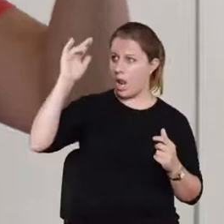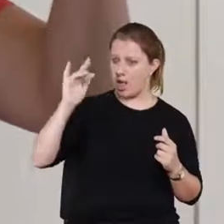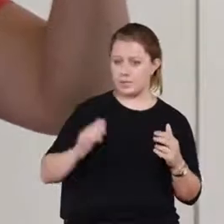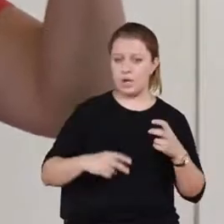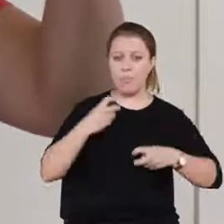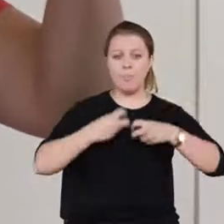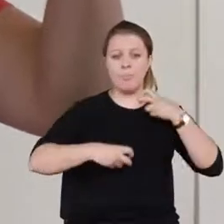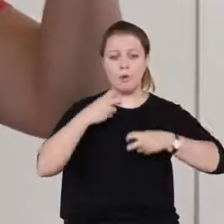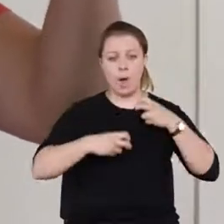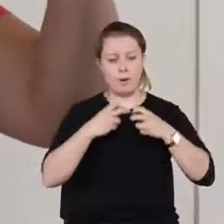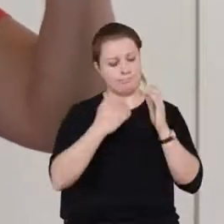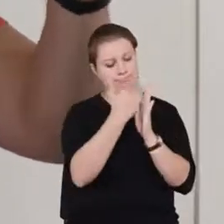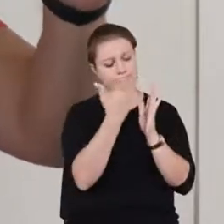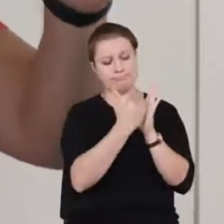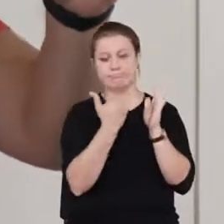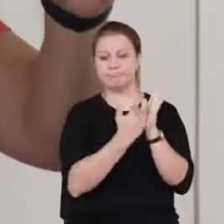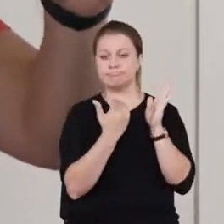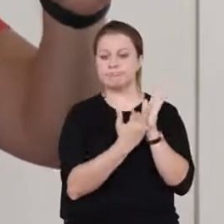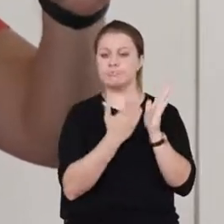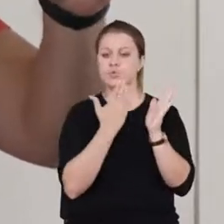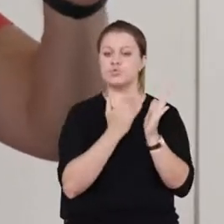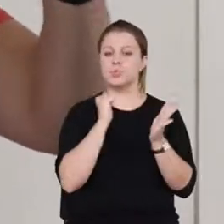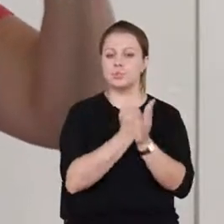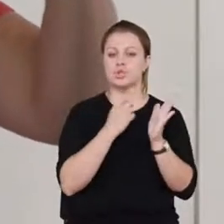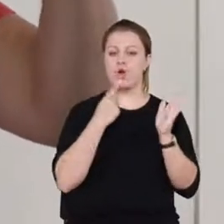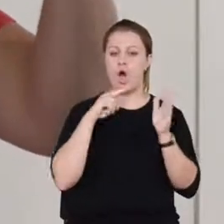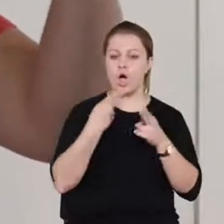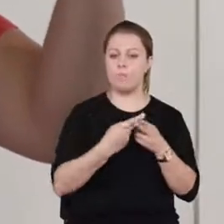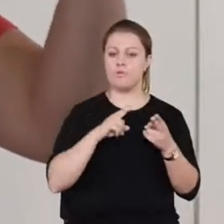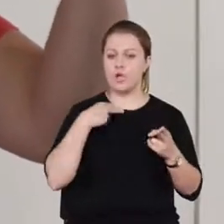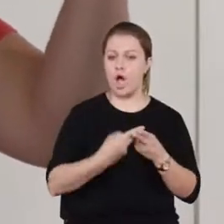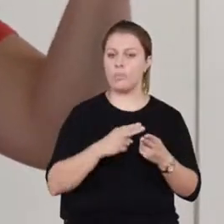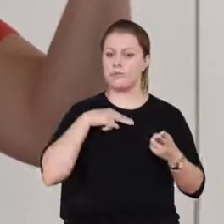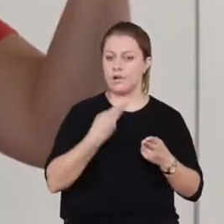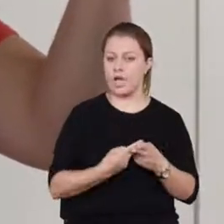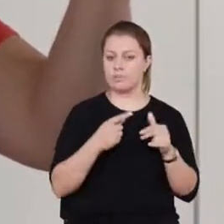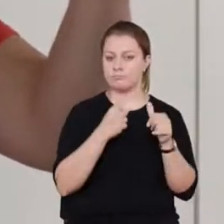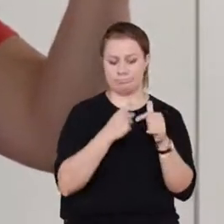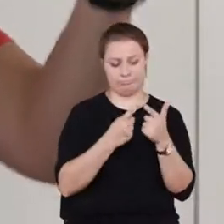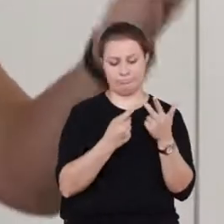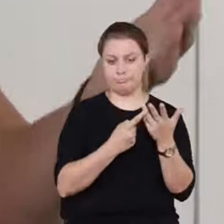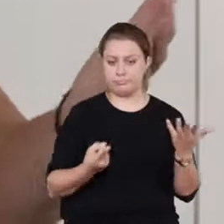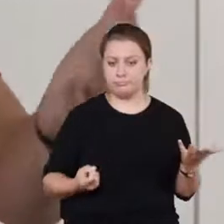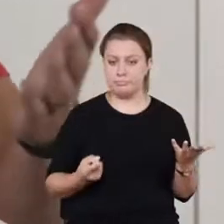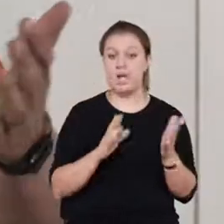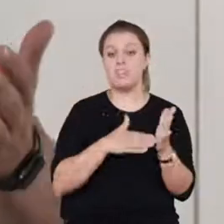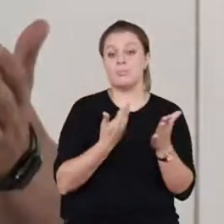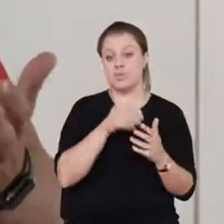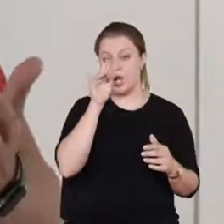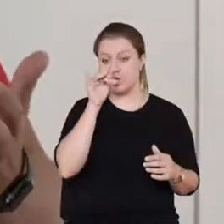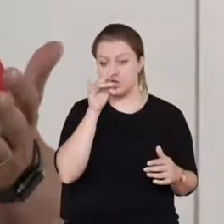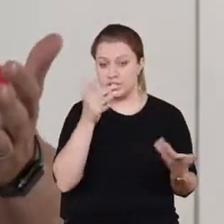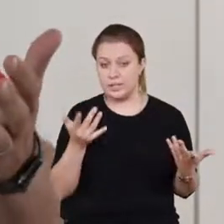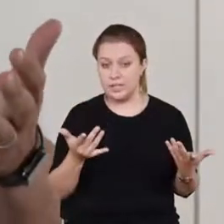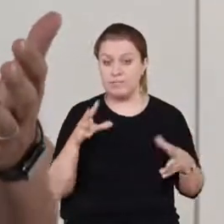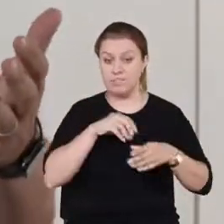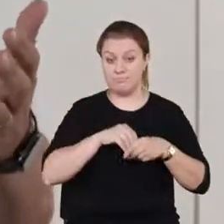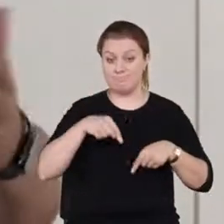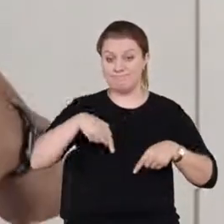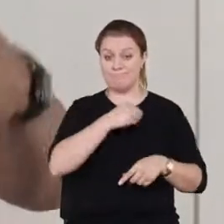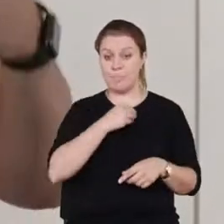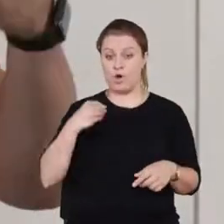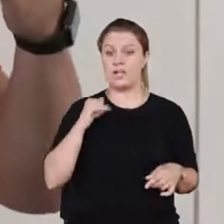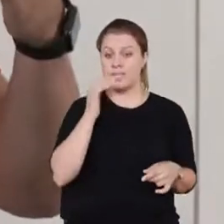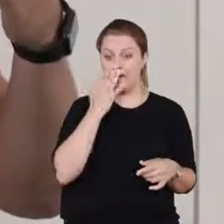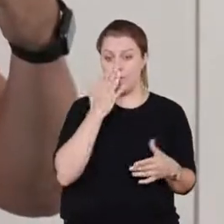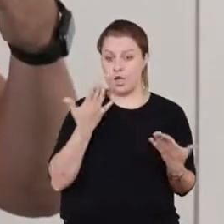problemów, wobec których trzeba zająć stanowisko. To był problem na przykład Żydów, tak, na ziemiach Polski, bardzo